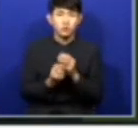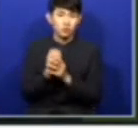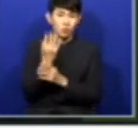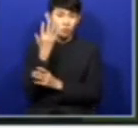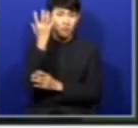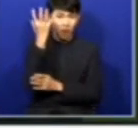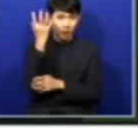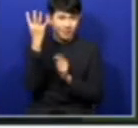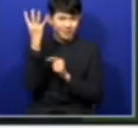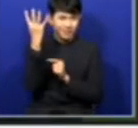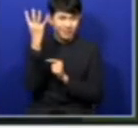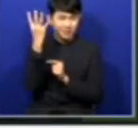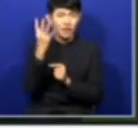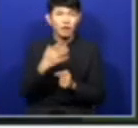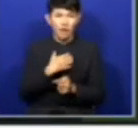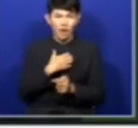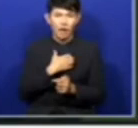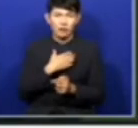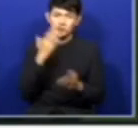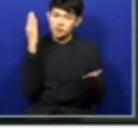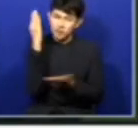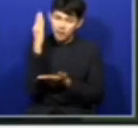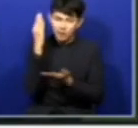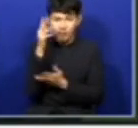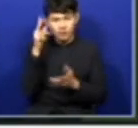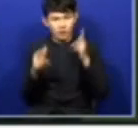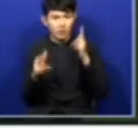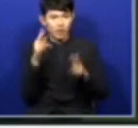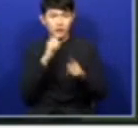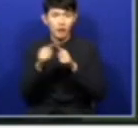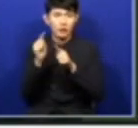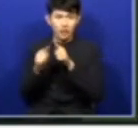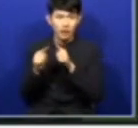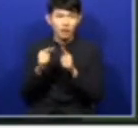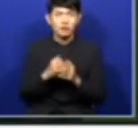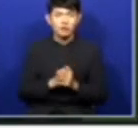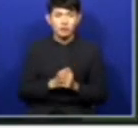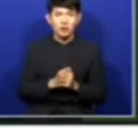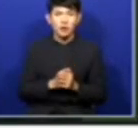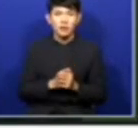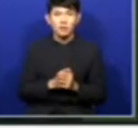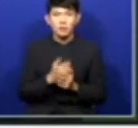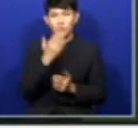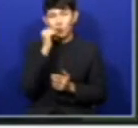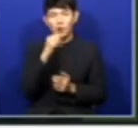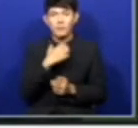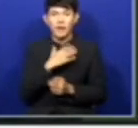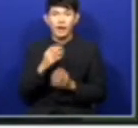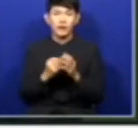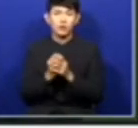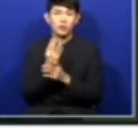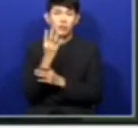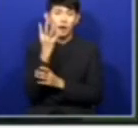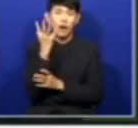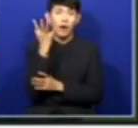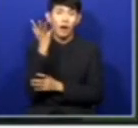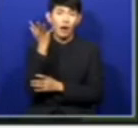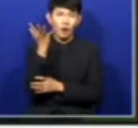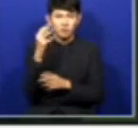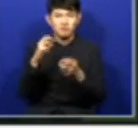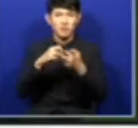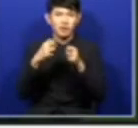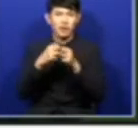หญ่หนึ่งต้นต้องการตัดแต่งเพื่อที่จะนะครับไม่ทำให้ต้นไม้ในบ้านของเรามีปัญห